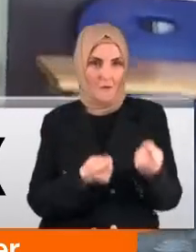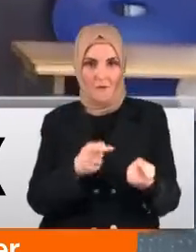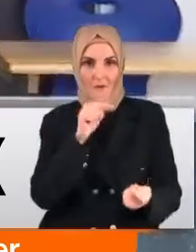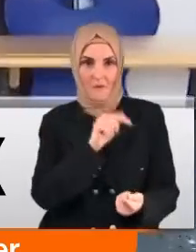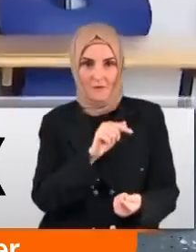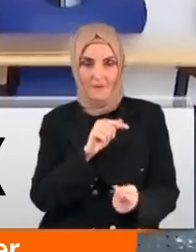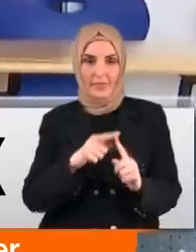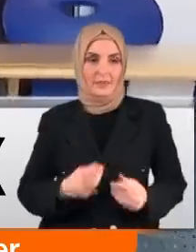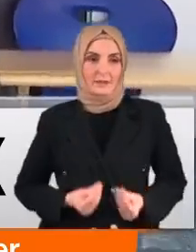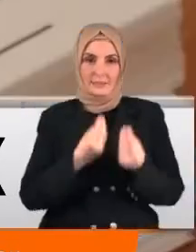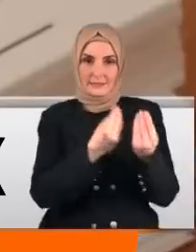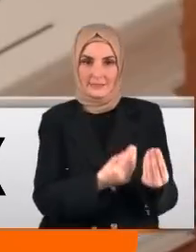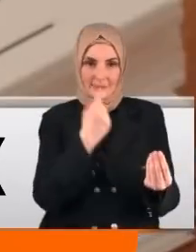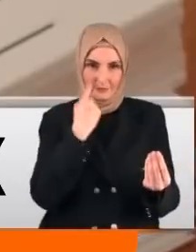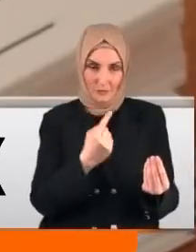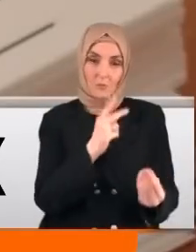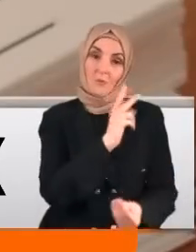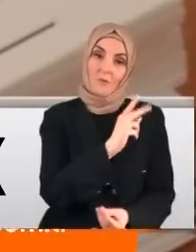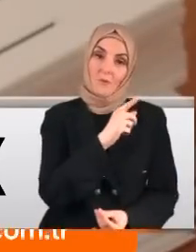listede adınızı kontrol edecek.